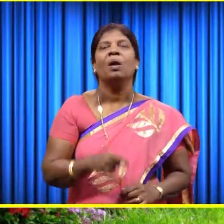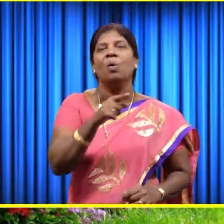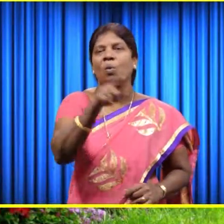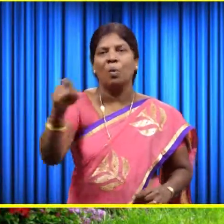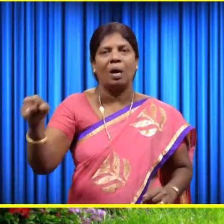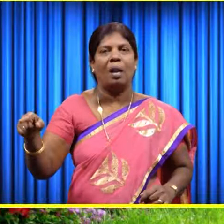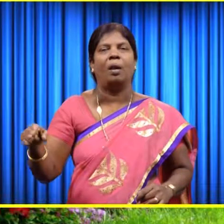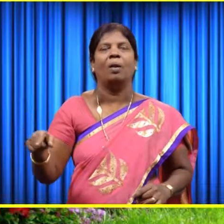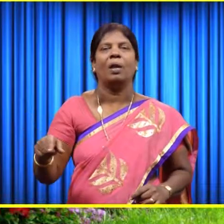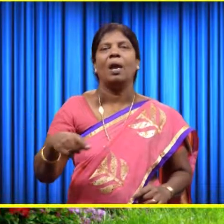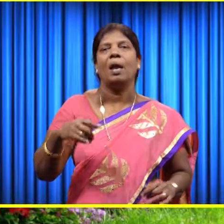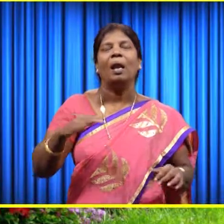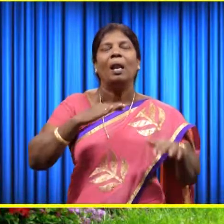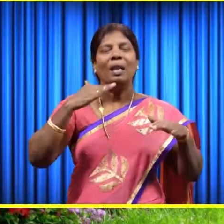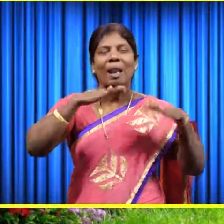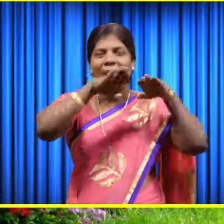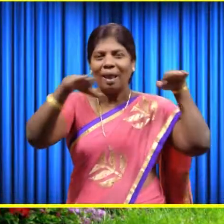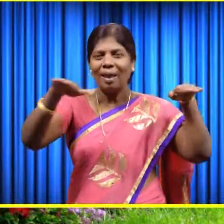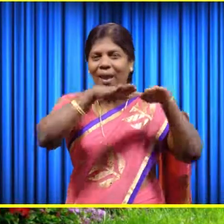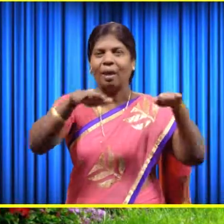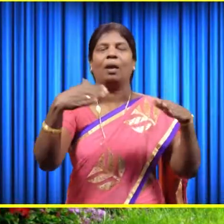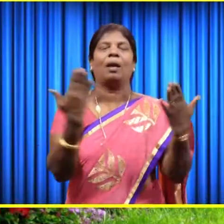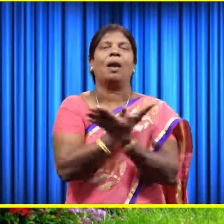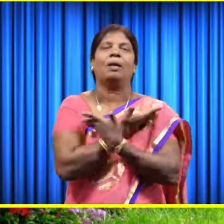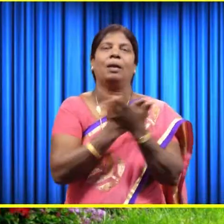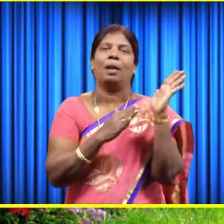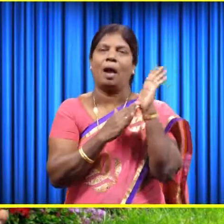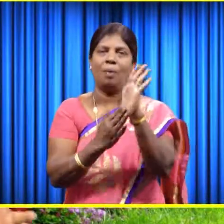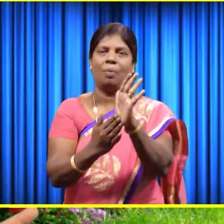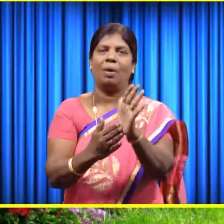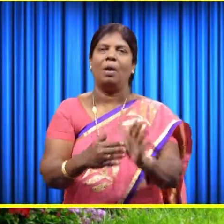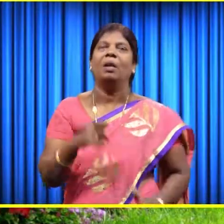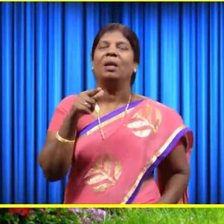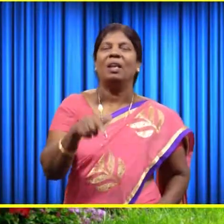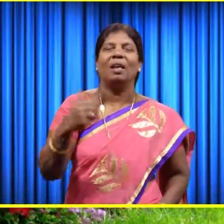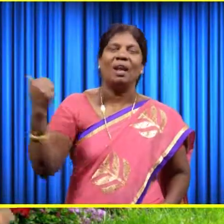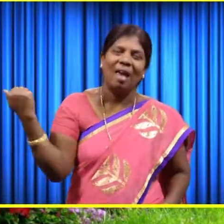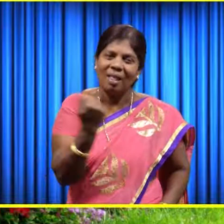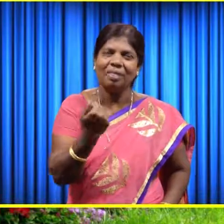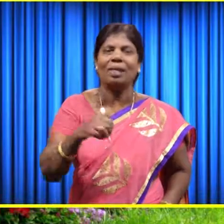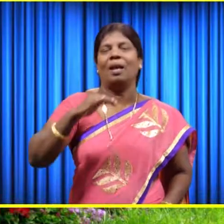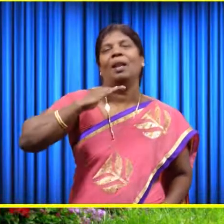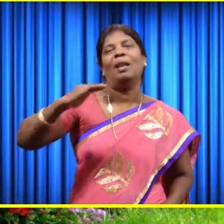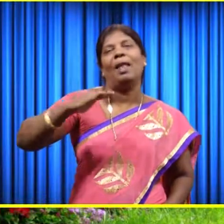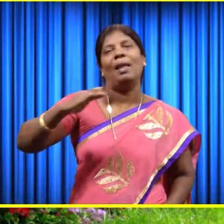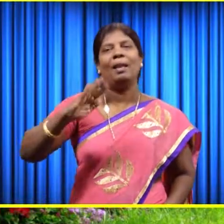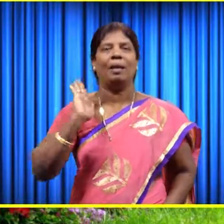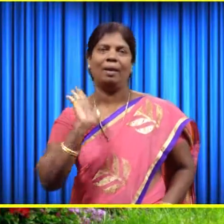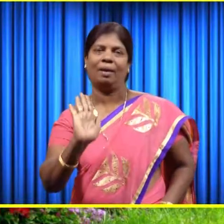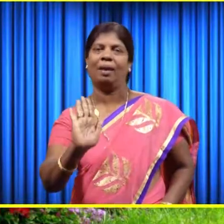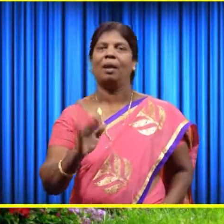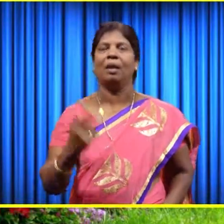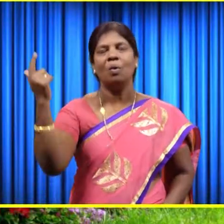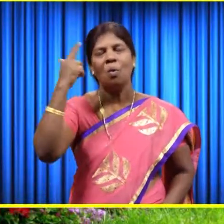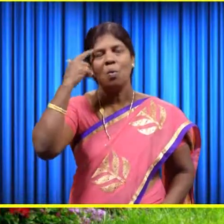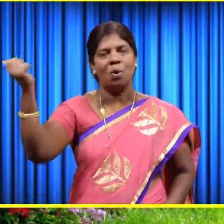உங்களுடைய இயல்பான நிலைமையை உங்களுக்கு காட்டுகிற அன்பு. நீங்கள் எவ்வளவு பரிதாபமான நிலைமையில் இருக்கிறீர்கள் என்பதை